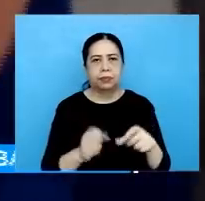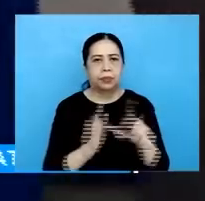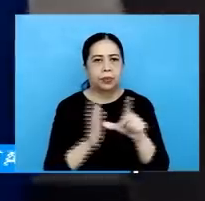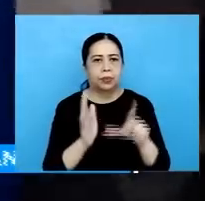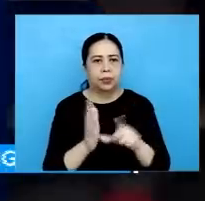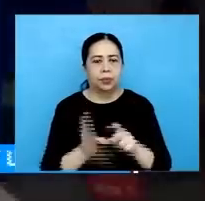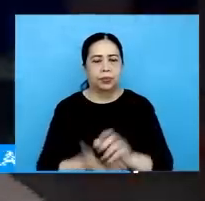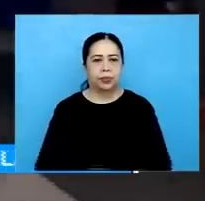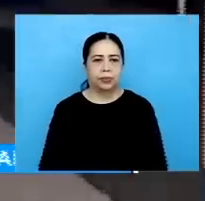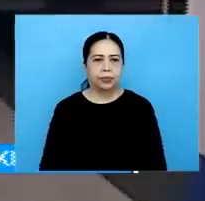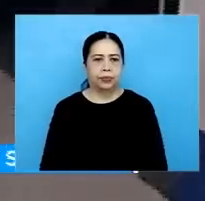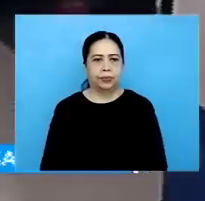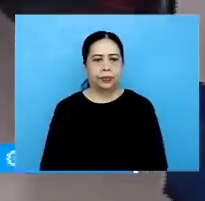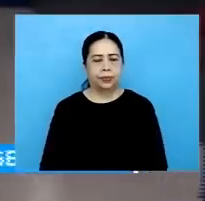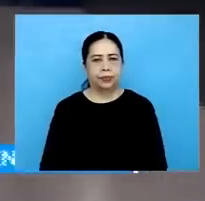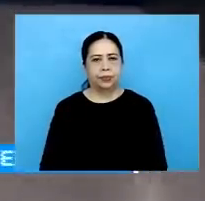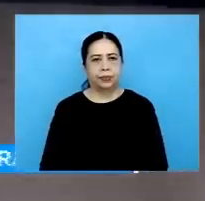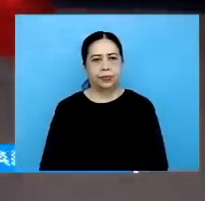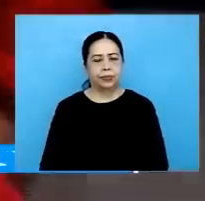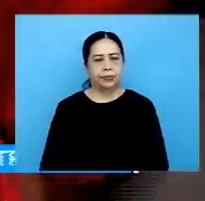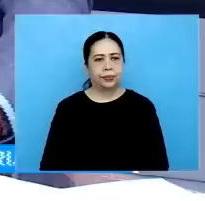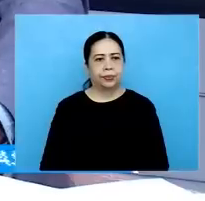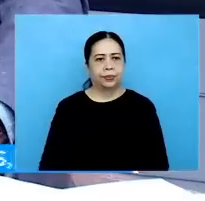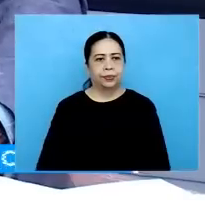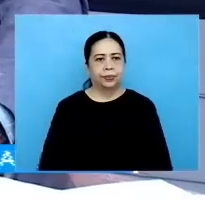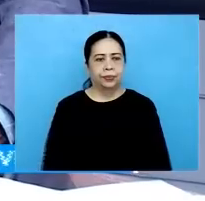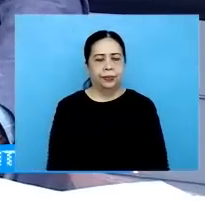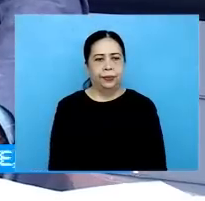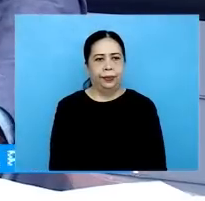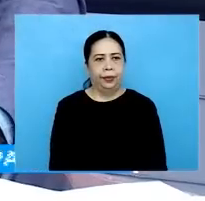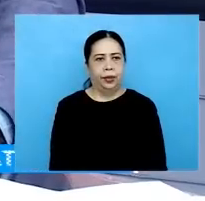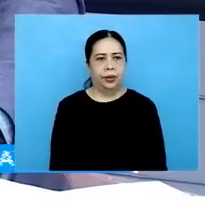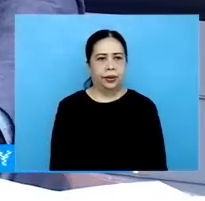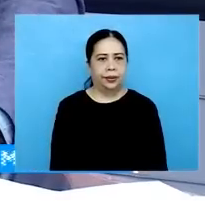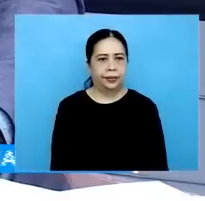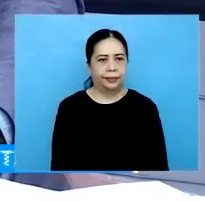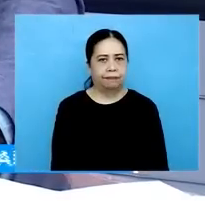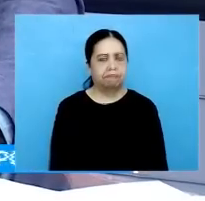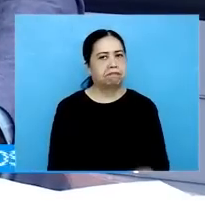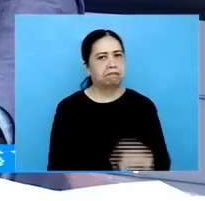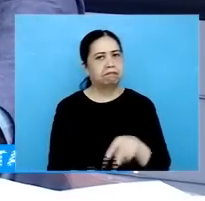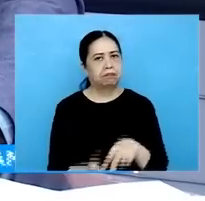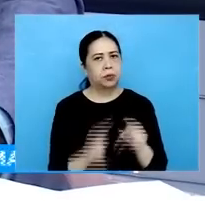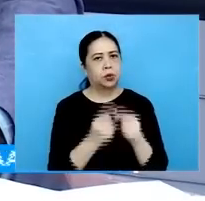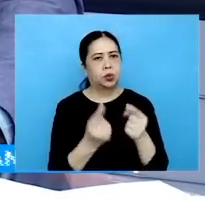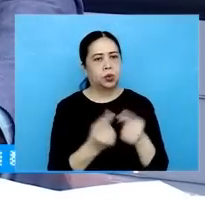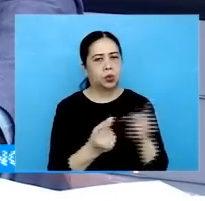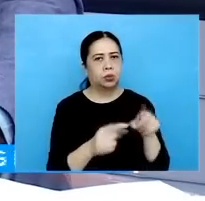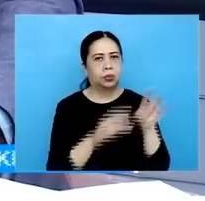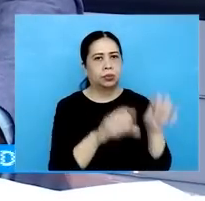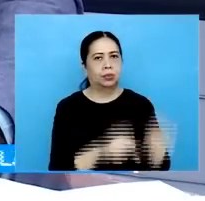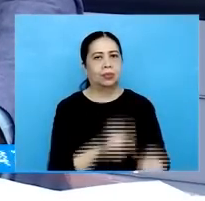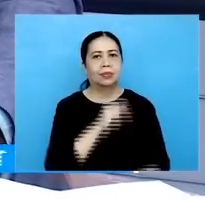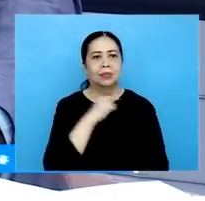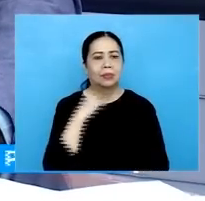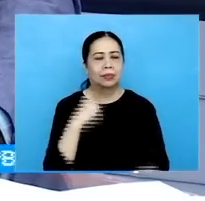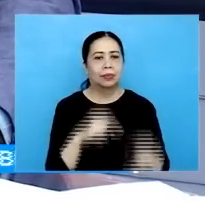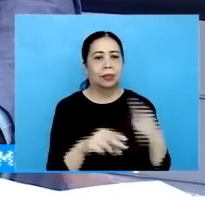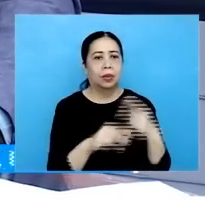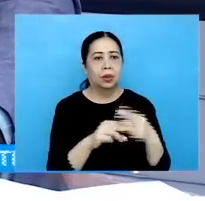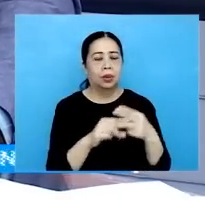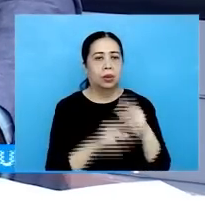Nagbabalita mula sa Frontline, Ian Suyu, News 5. Nanindigan ang kampo ng pinaarestong paring si Father